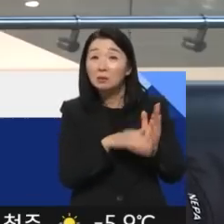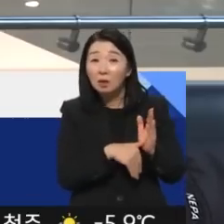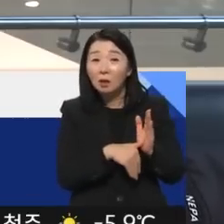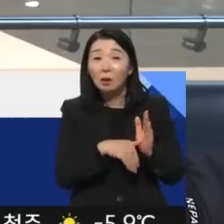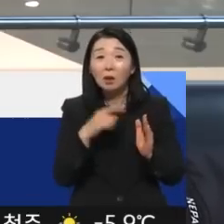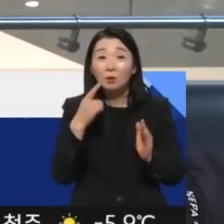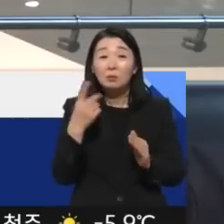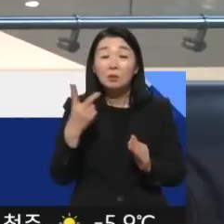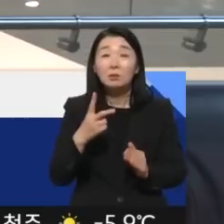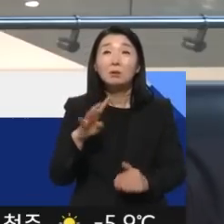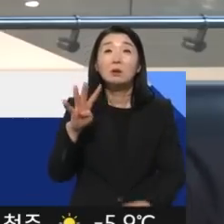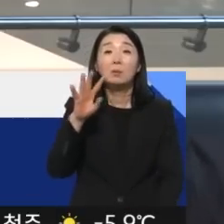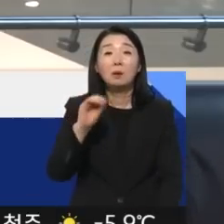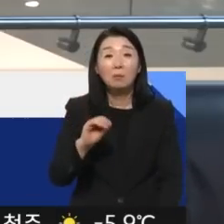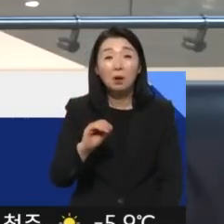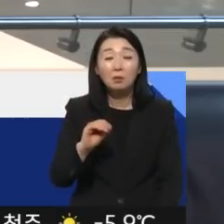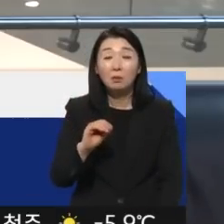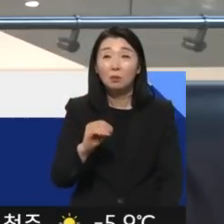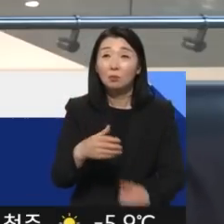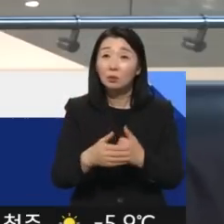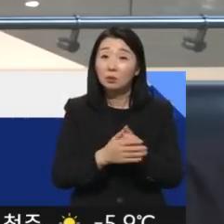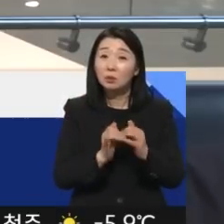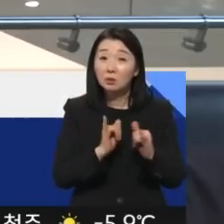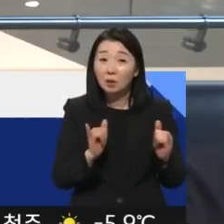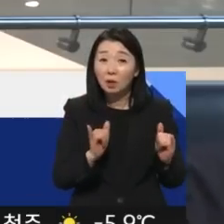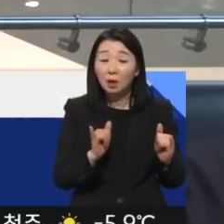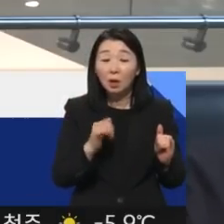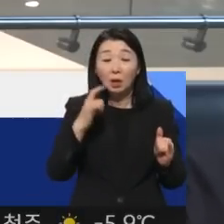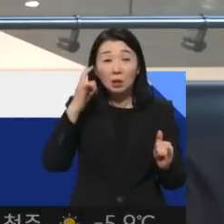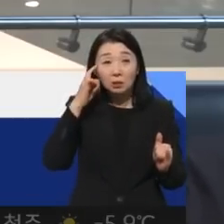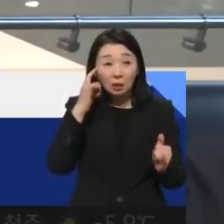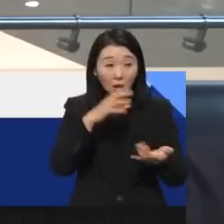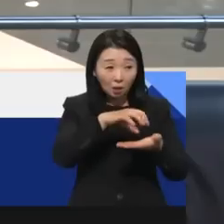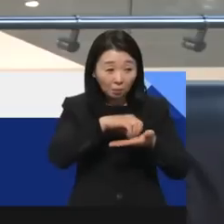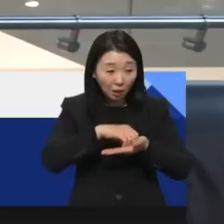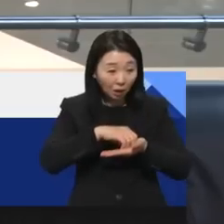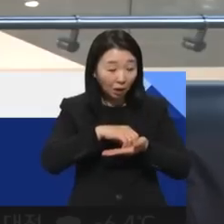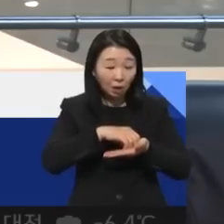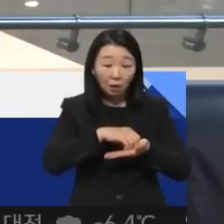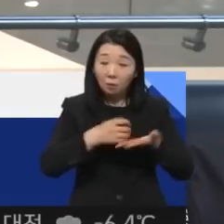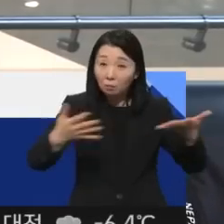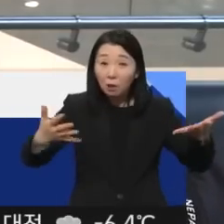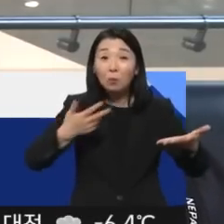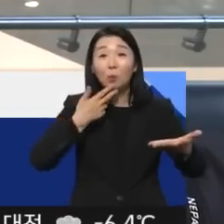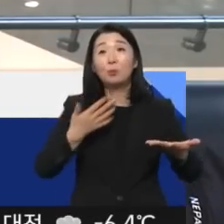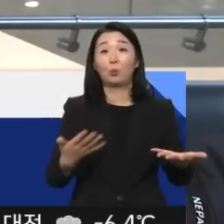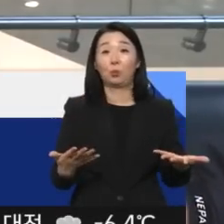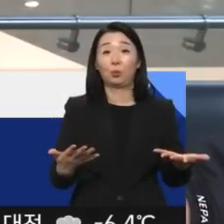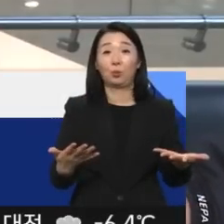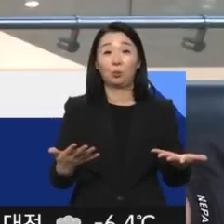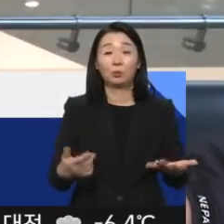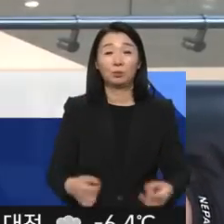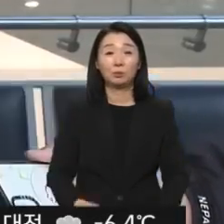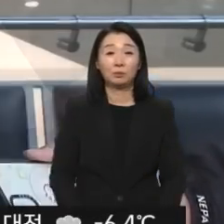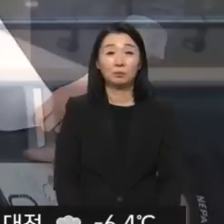그러면 2,400만 우리 지지자들은 의견이 반영할 수 있는 통로를 전혀 없다.